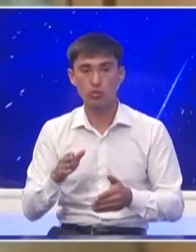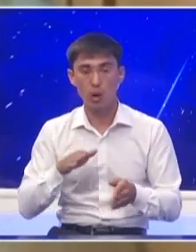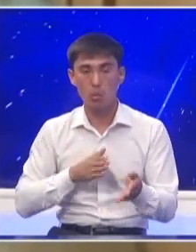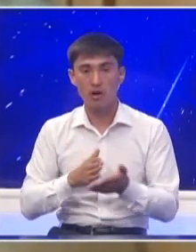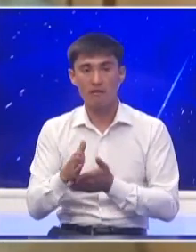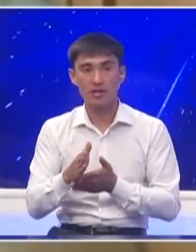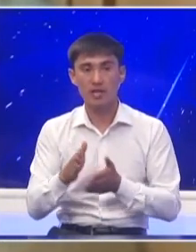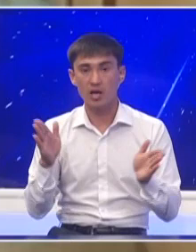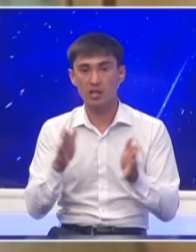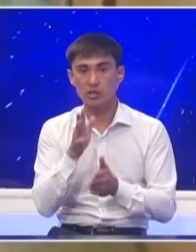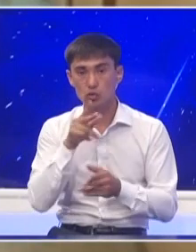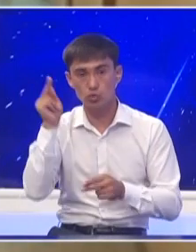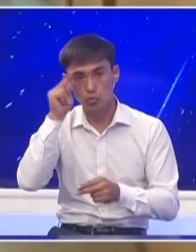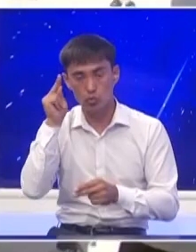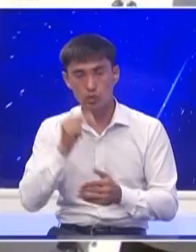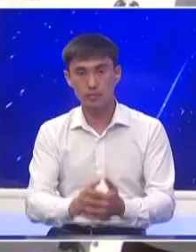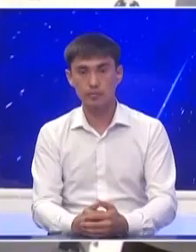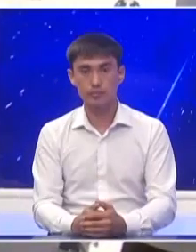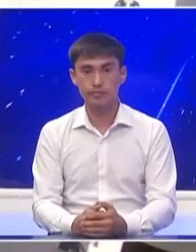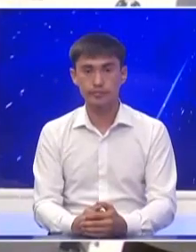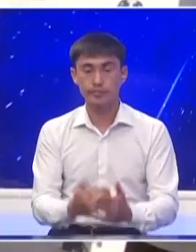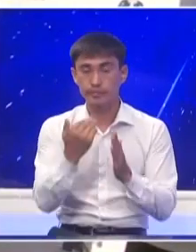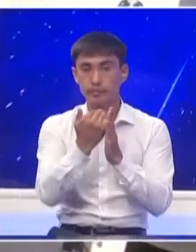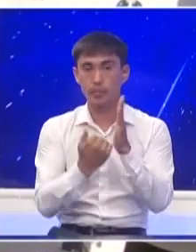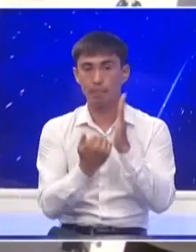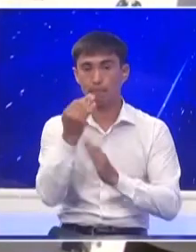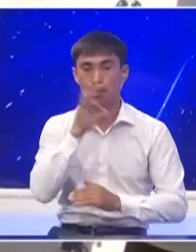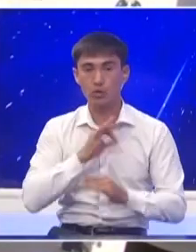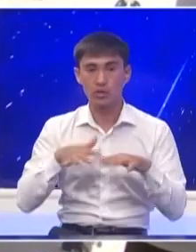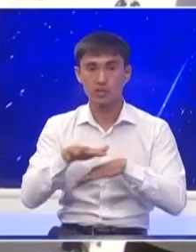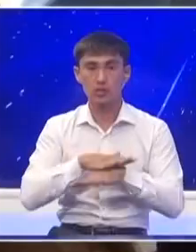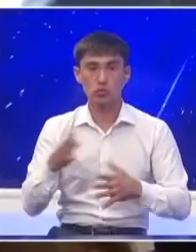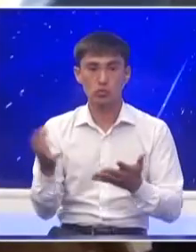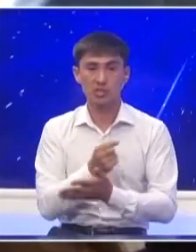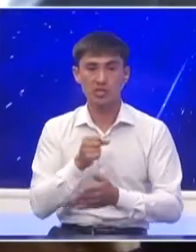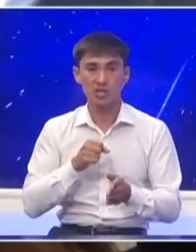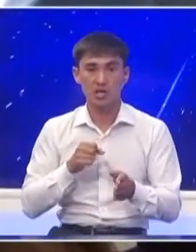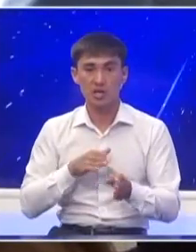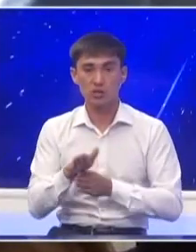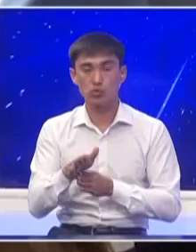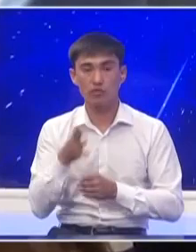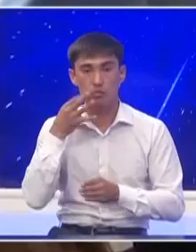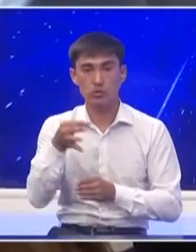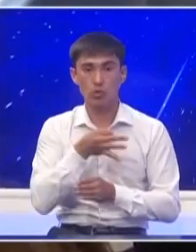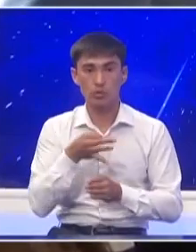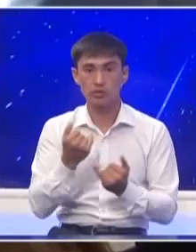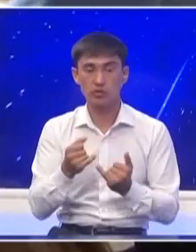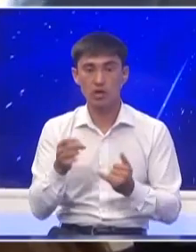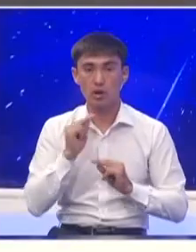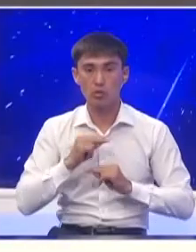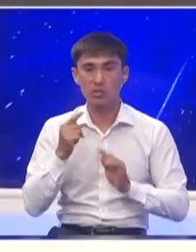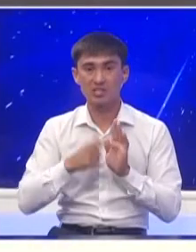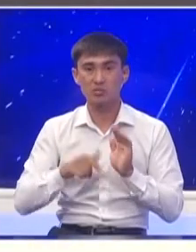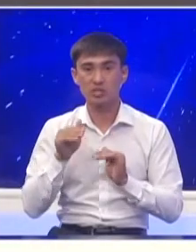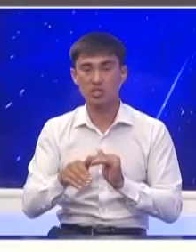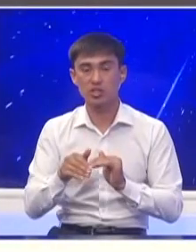направлены на краткосрочные курсы. Программа повышения доходов населения успешно реализуется в Алматинской области. Сегодня в регионе работает 70